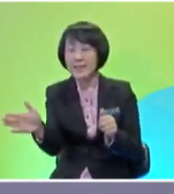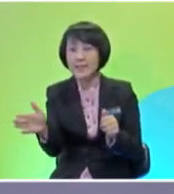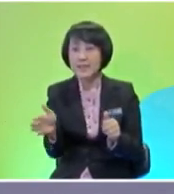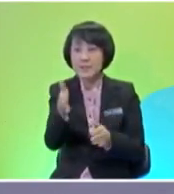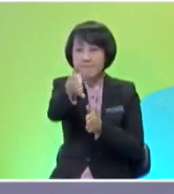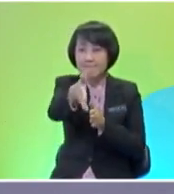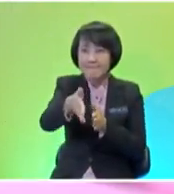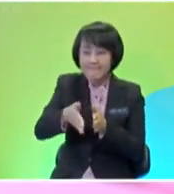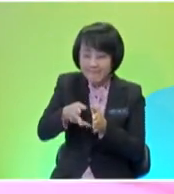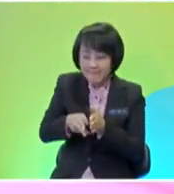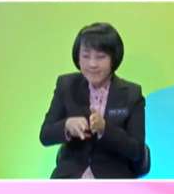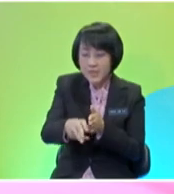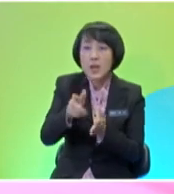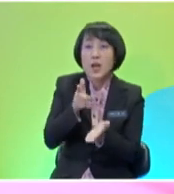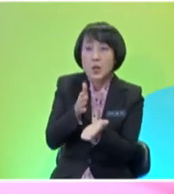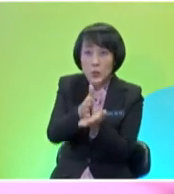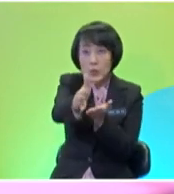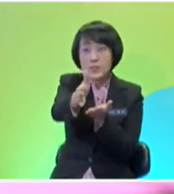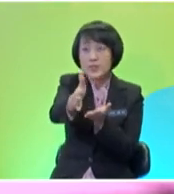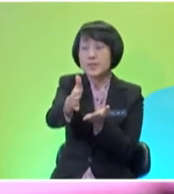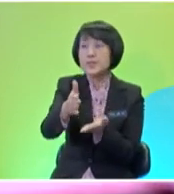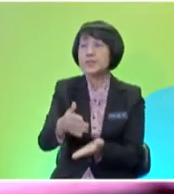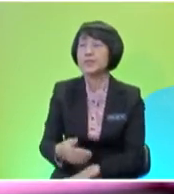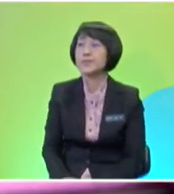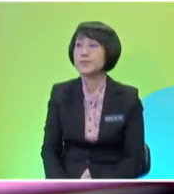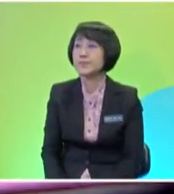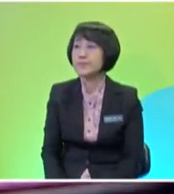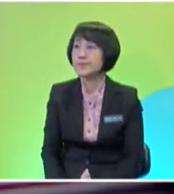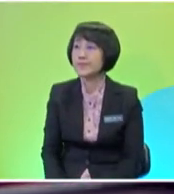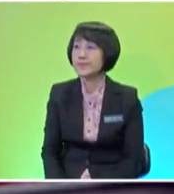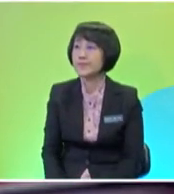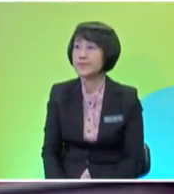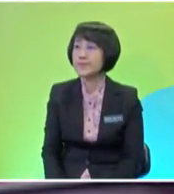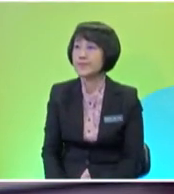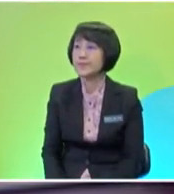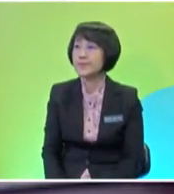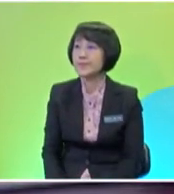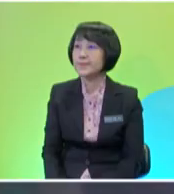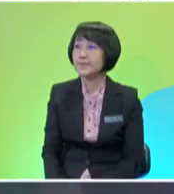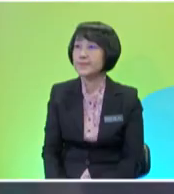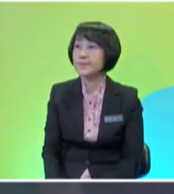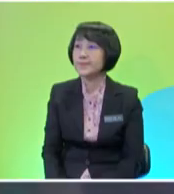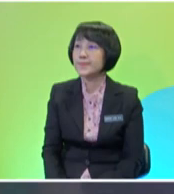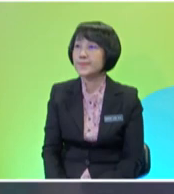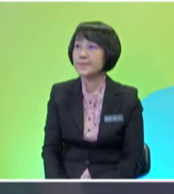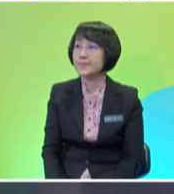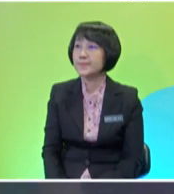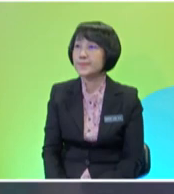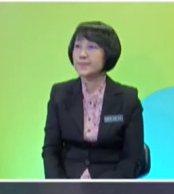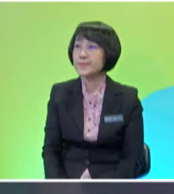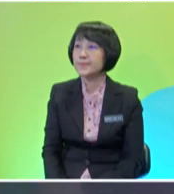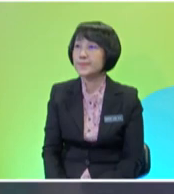murid macam tu. Kita cuba elakkan. Kita ikut apa tip yang cikgu berikan tadi. Okey, itu yang mudahlah. Melainkan kalau kita memang ada